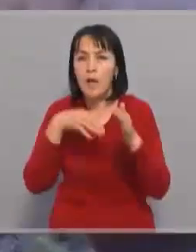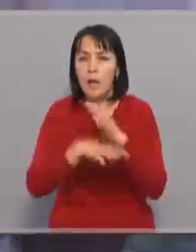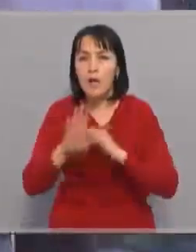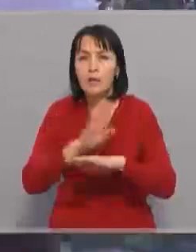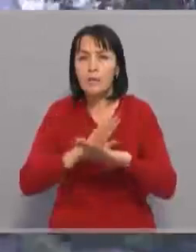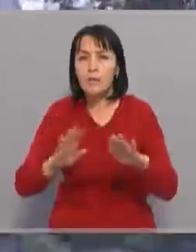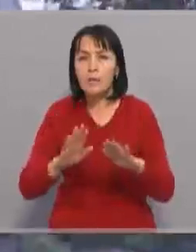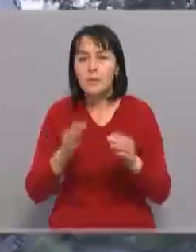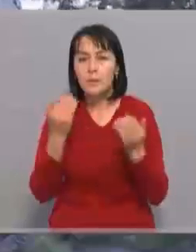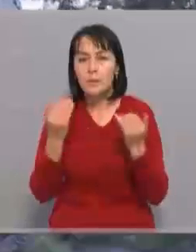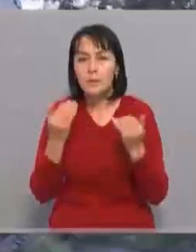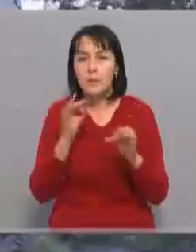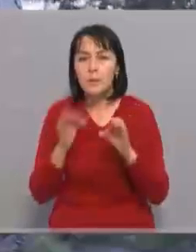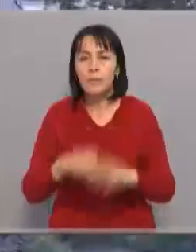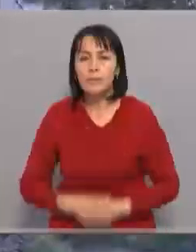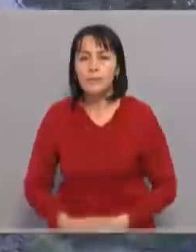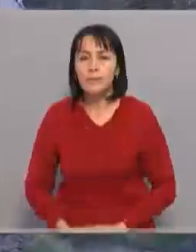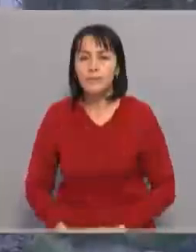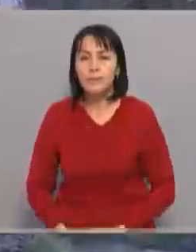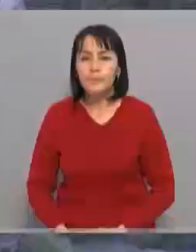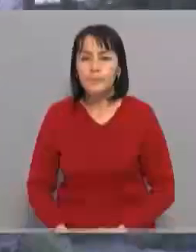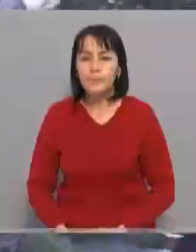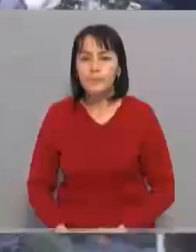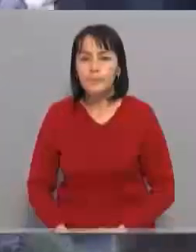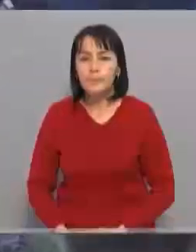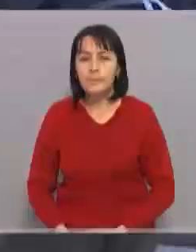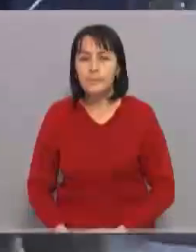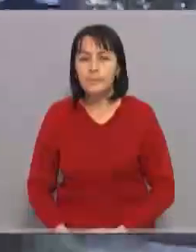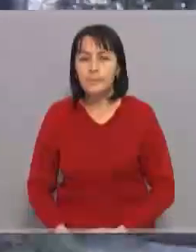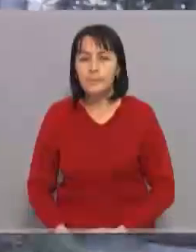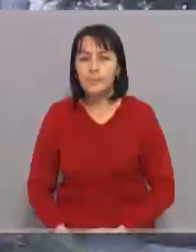жалтармасаңыз бар болғаны осы. Ернұр Бөбеев, Талғат Елеубеков, Асылбек Мансұрхан, жаңалықтар.